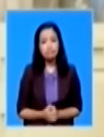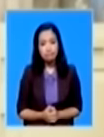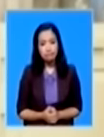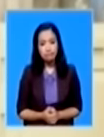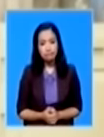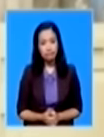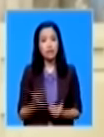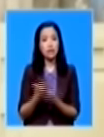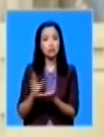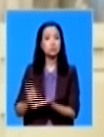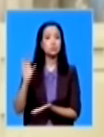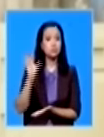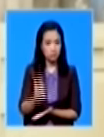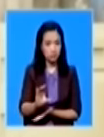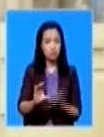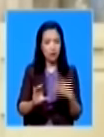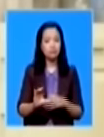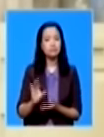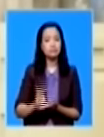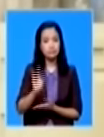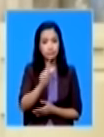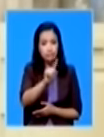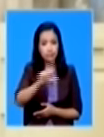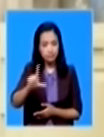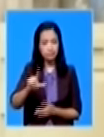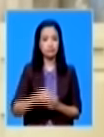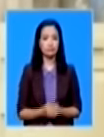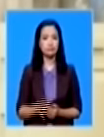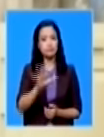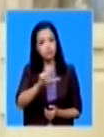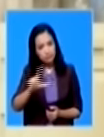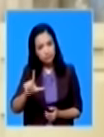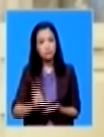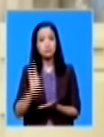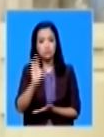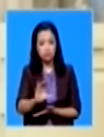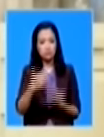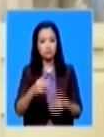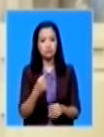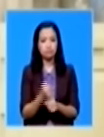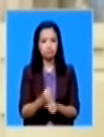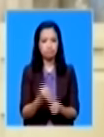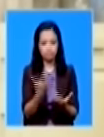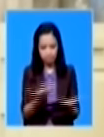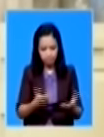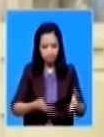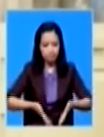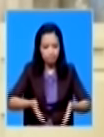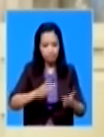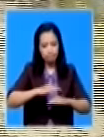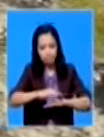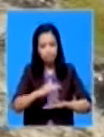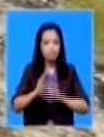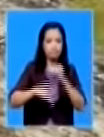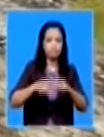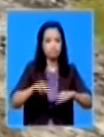ของการที่เราเอาเงินทุนลงไปที่ให้กองทุนลงไป1ล้านบาทบ้าง5ล้านกองทุนเหล่านี้มันไปสร้างสิ่งพวกนี้เกิดขึ้นมาการพัฒนา